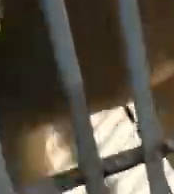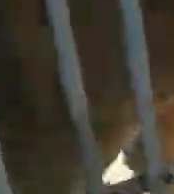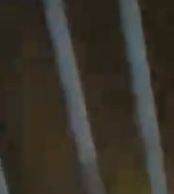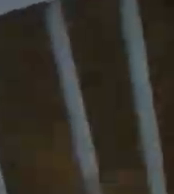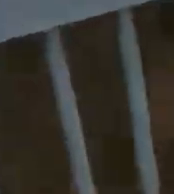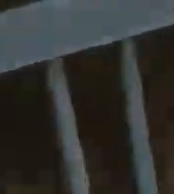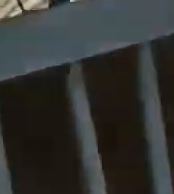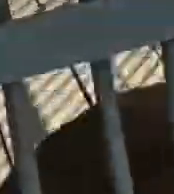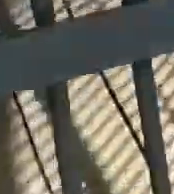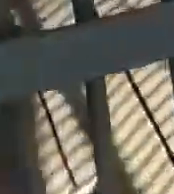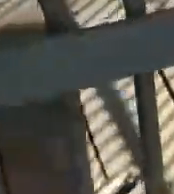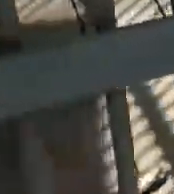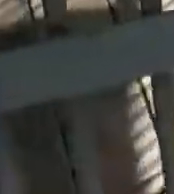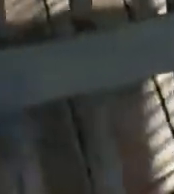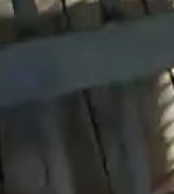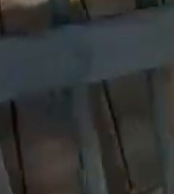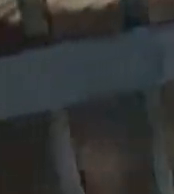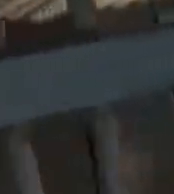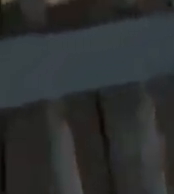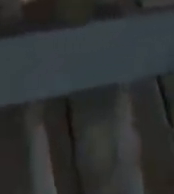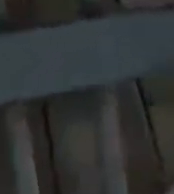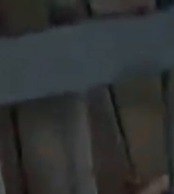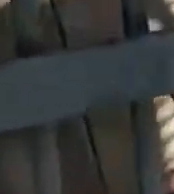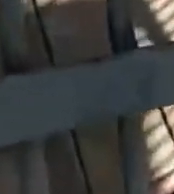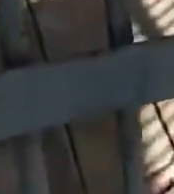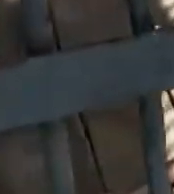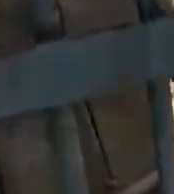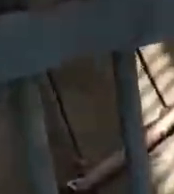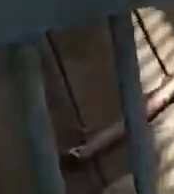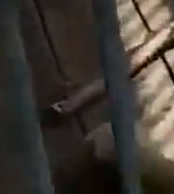приедем, он уже будет в вольере со своими сородичами.